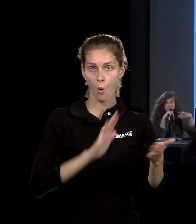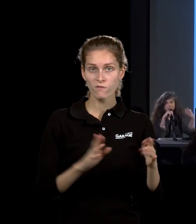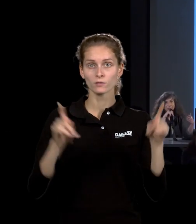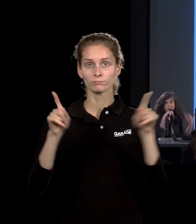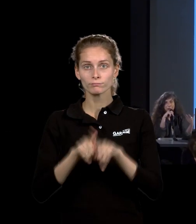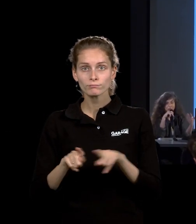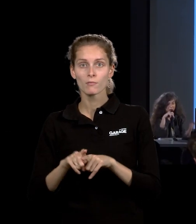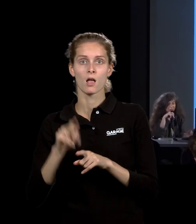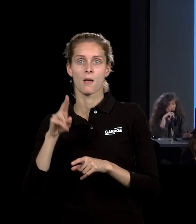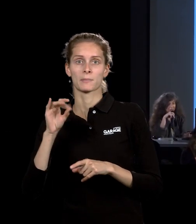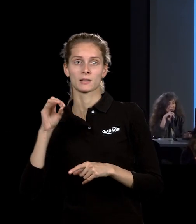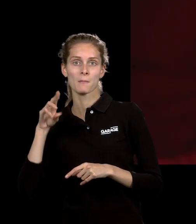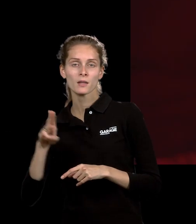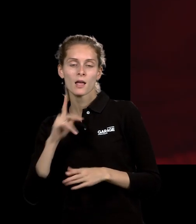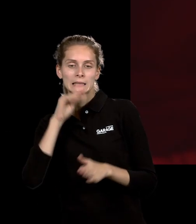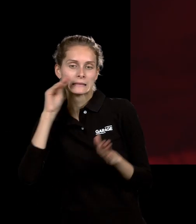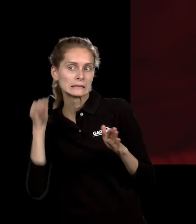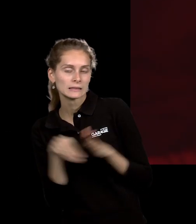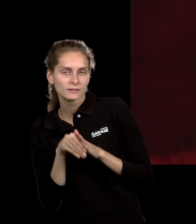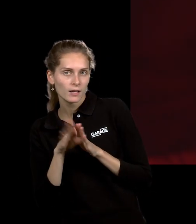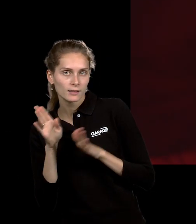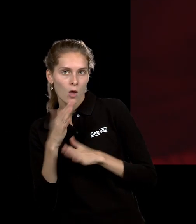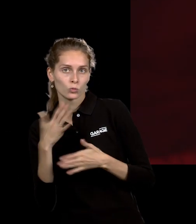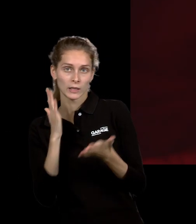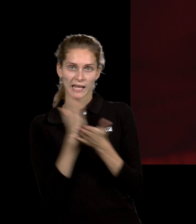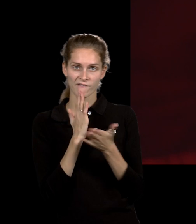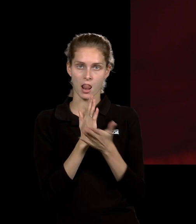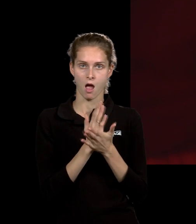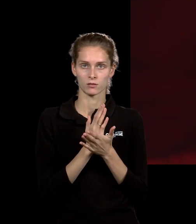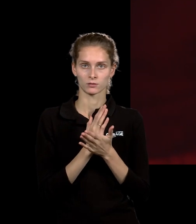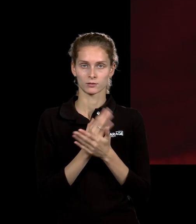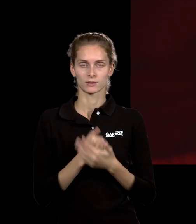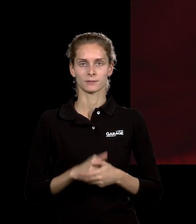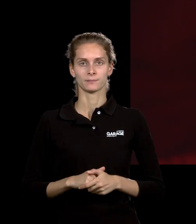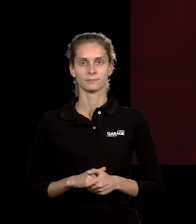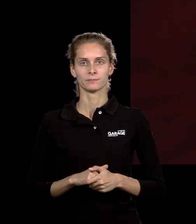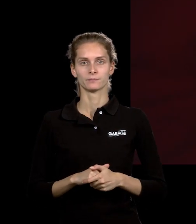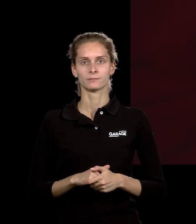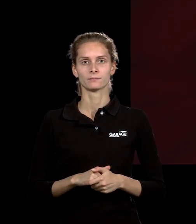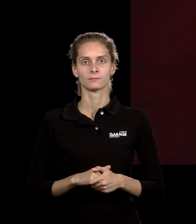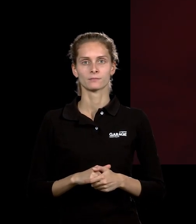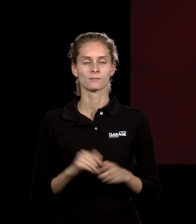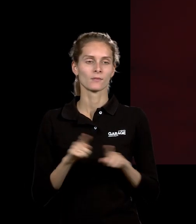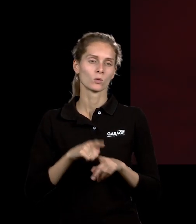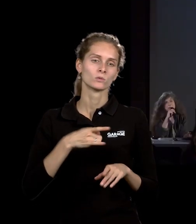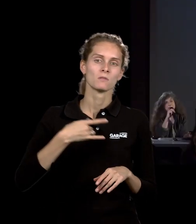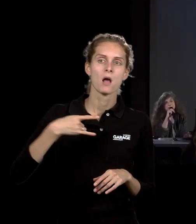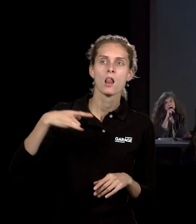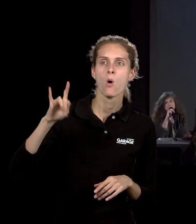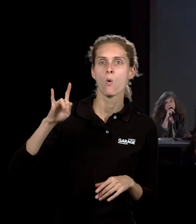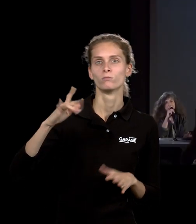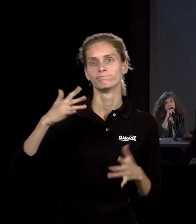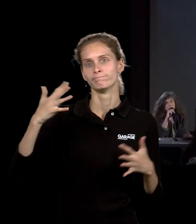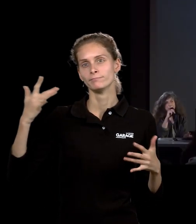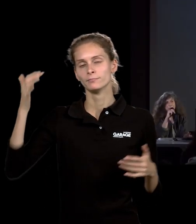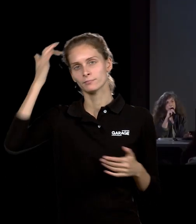Да, это не скрывает что-то, а уже является этим предметом. И там такие занятные формы, такие самолетно-летательно-аппаратные,